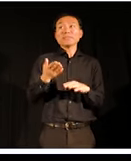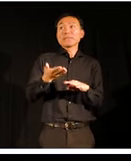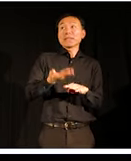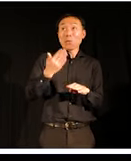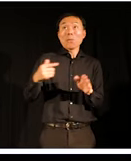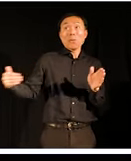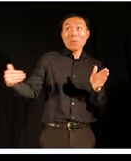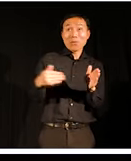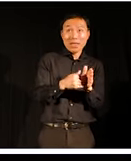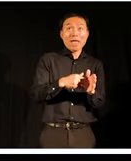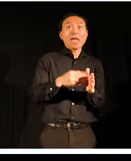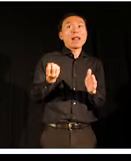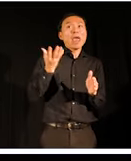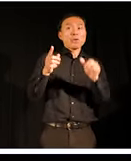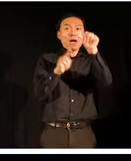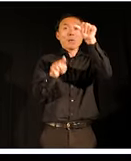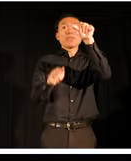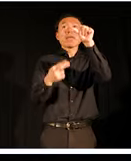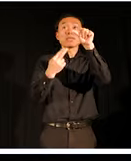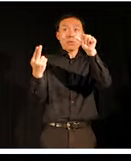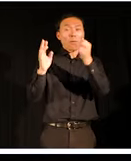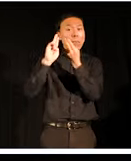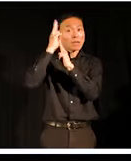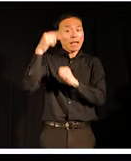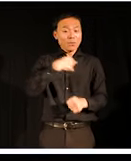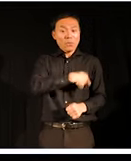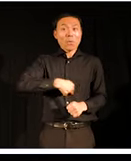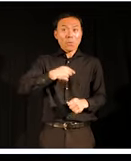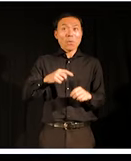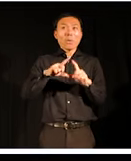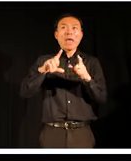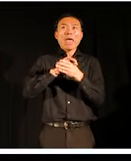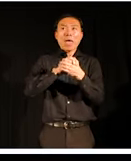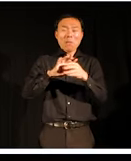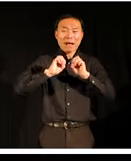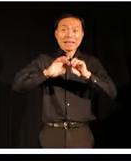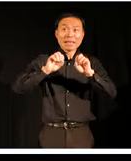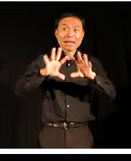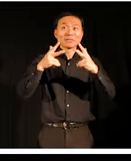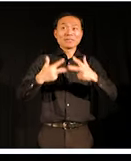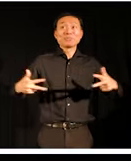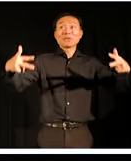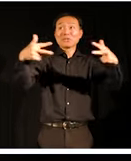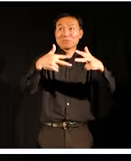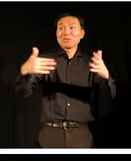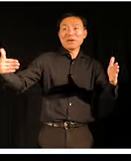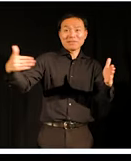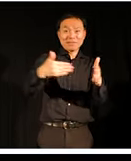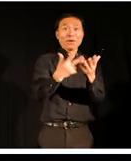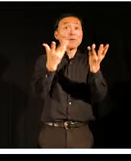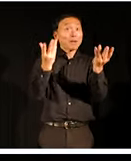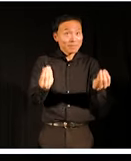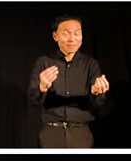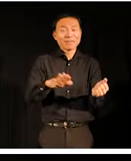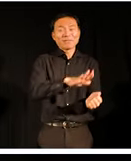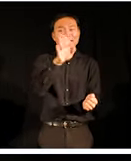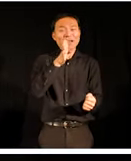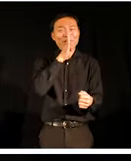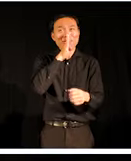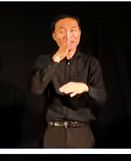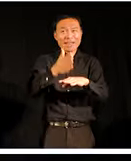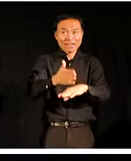て令和5年度沖縄の心平和啓発シンポジウムを終了いたします皆様本当にありがとうござい